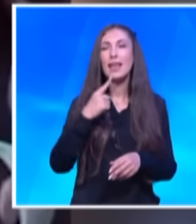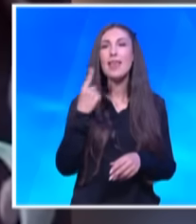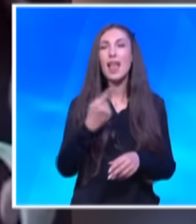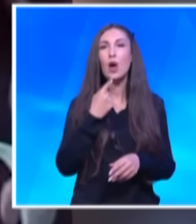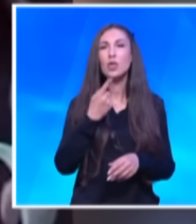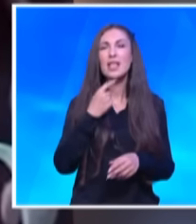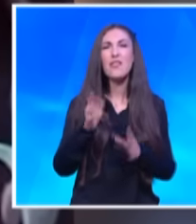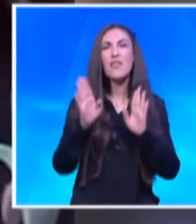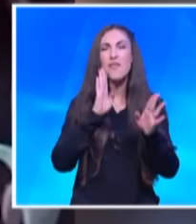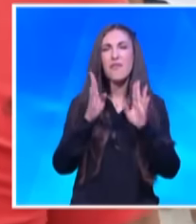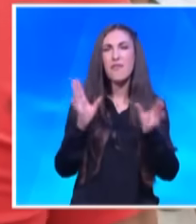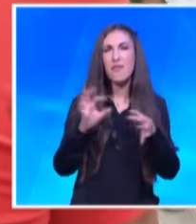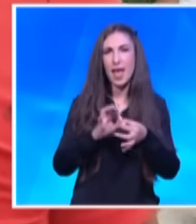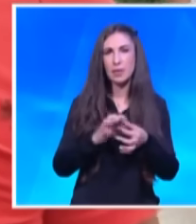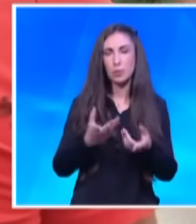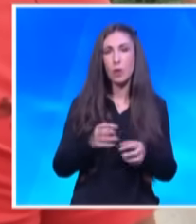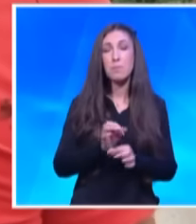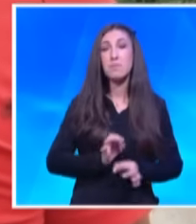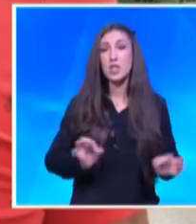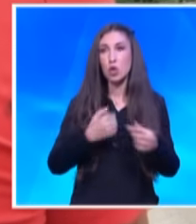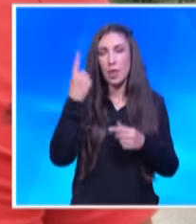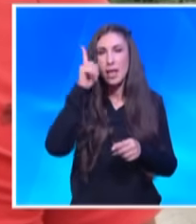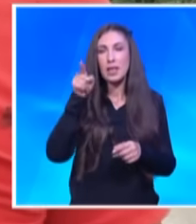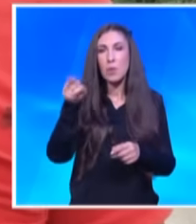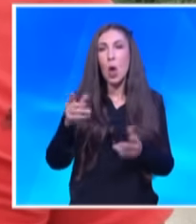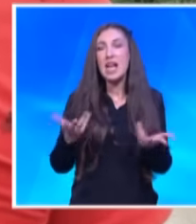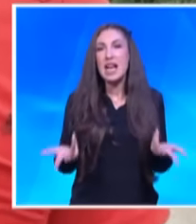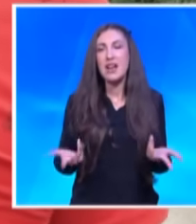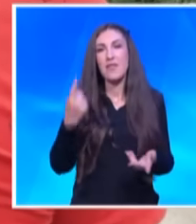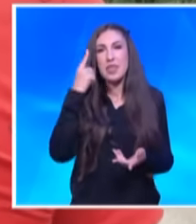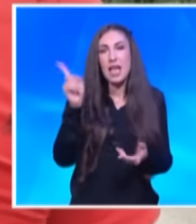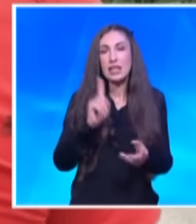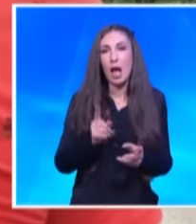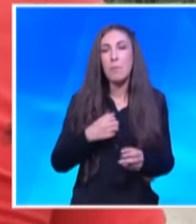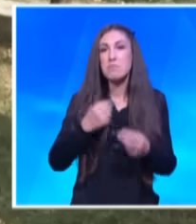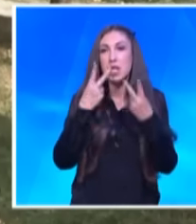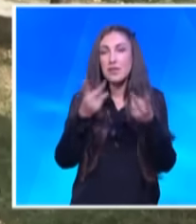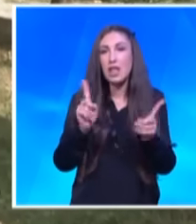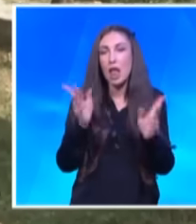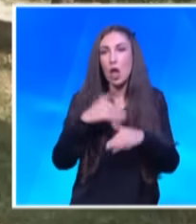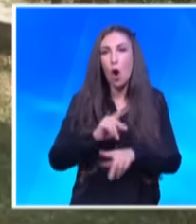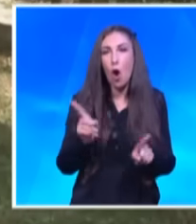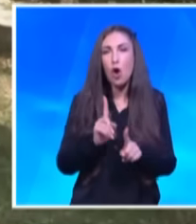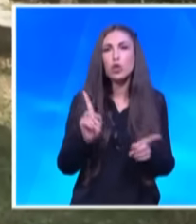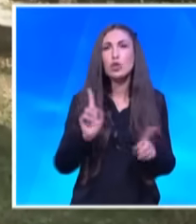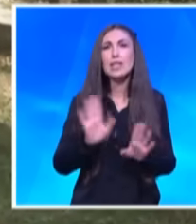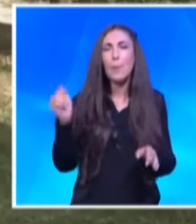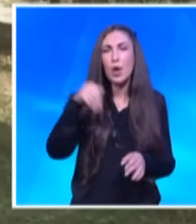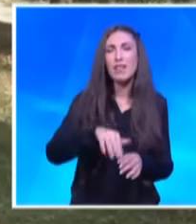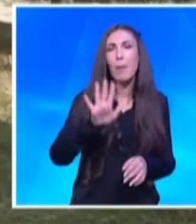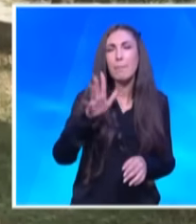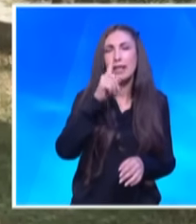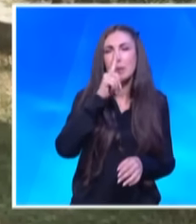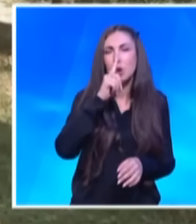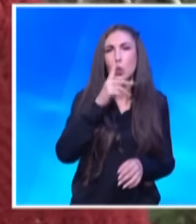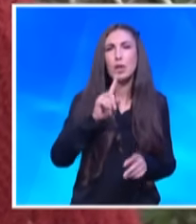в социалните мрежи. Ние нищо не знаем за него, ние го знаем какъв е човека. Ние не сме го видели, даже идваше тук за по 5 минути